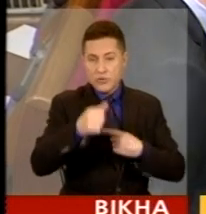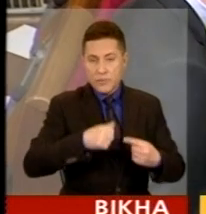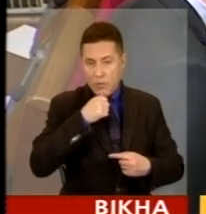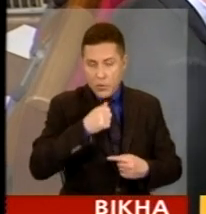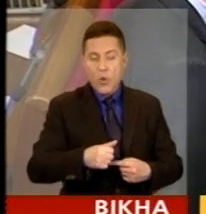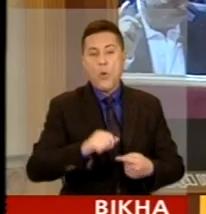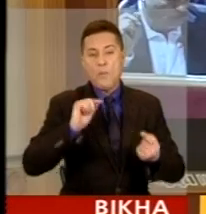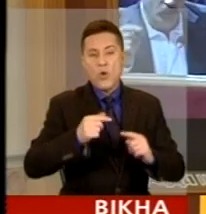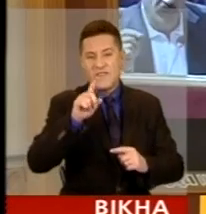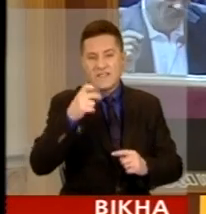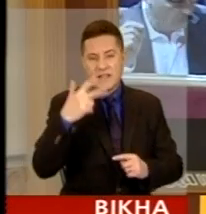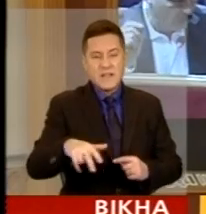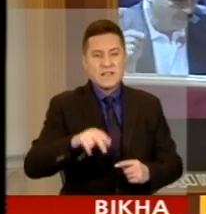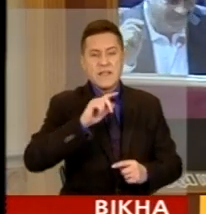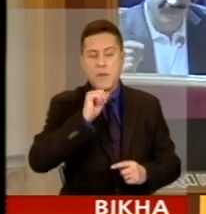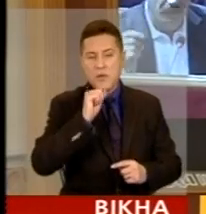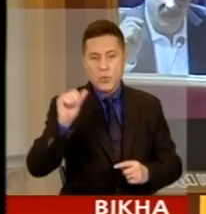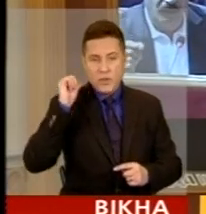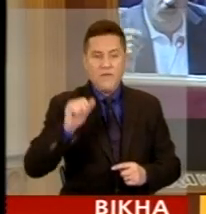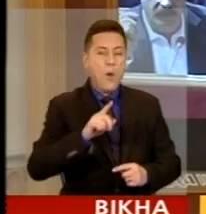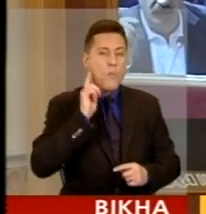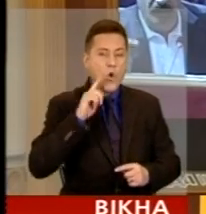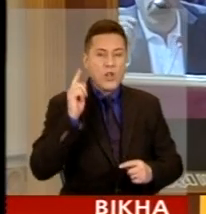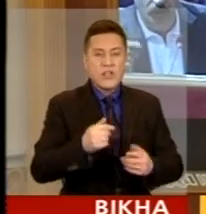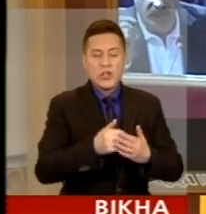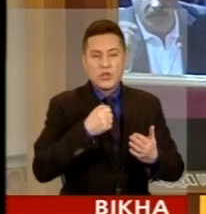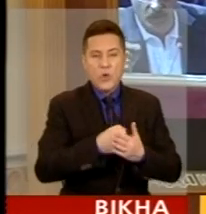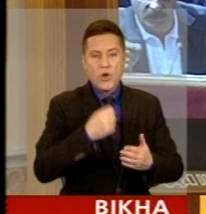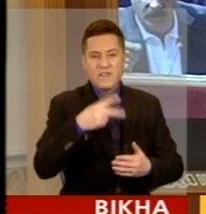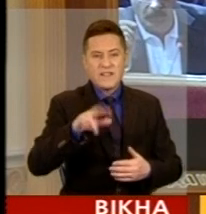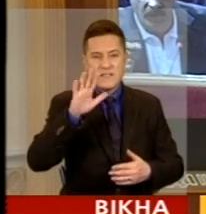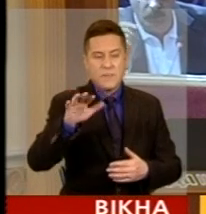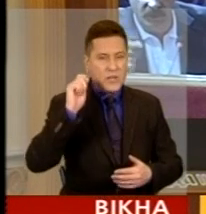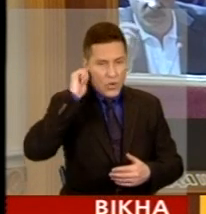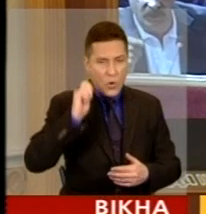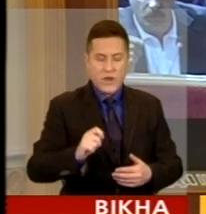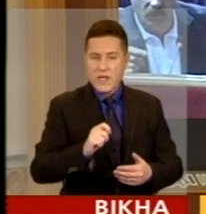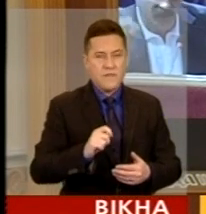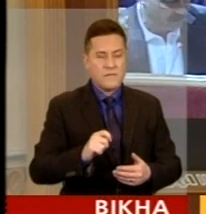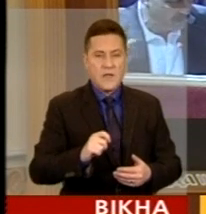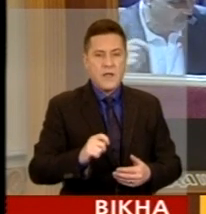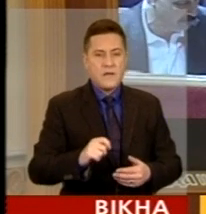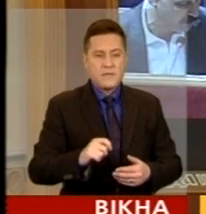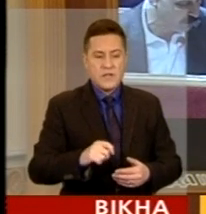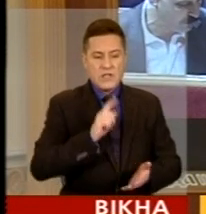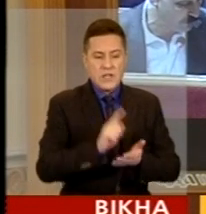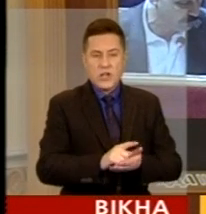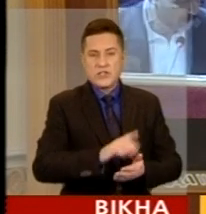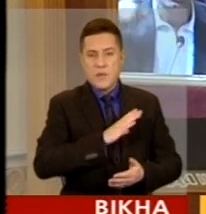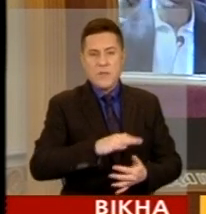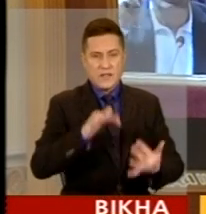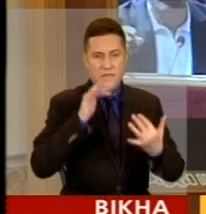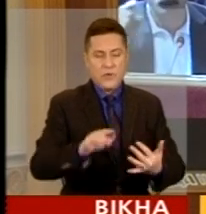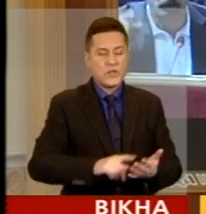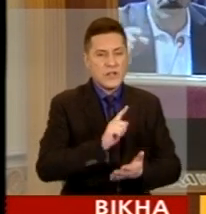тисяч минулого. Молоді до 25 років не має бути на фронті. Там мають бути тільки добровольці. Це є цвіт нашої нації.